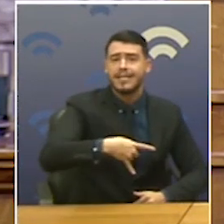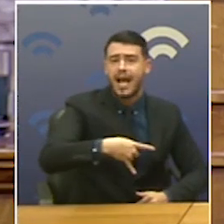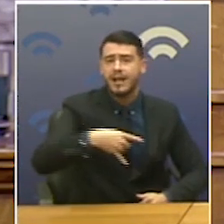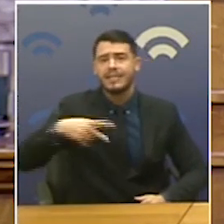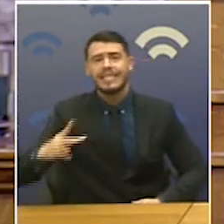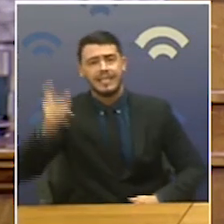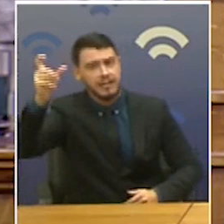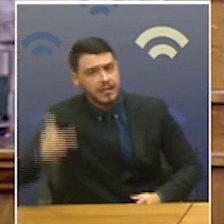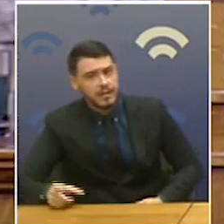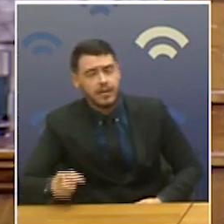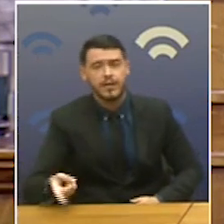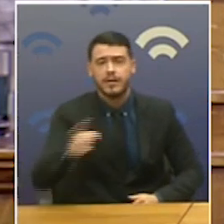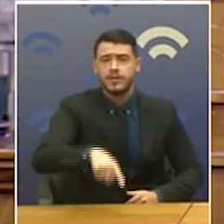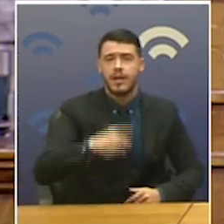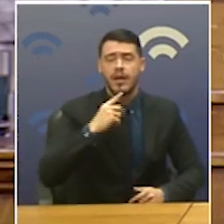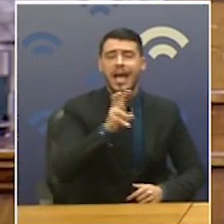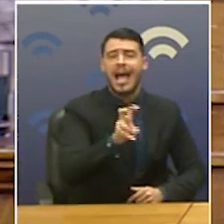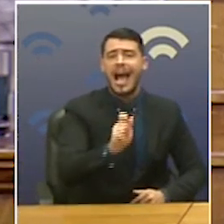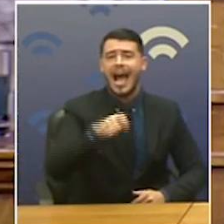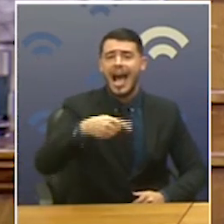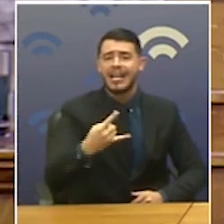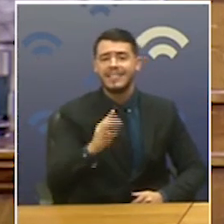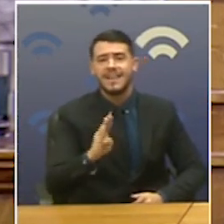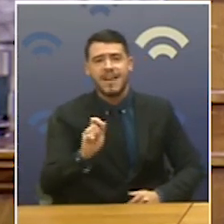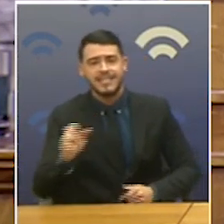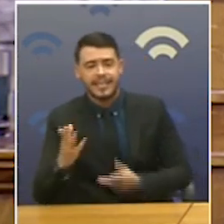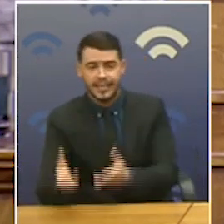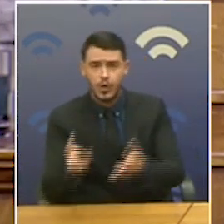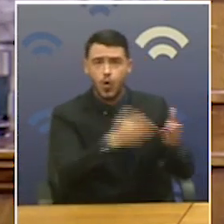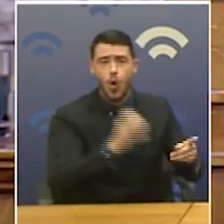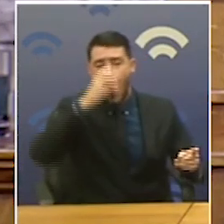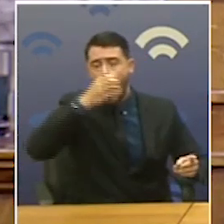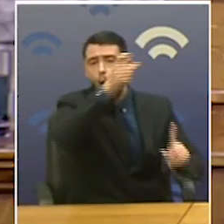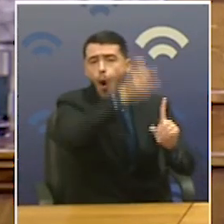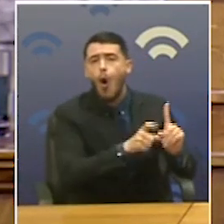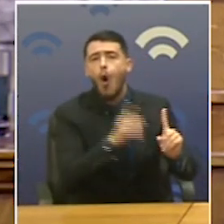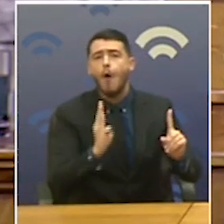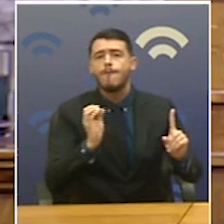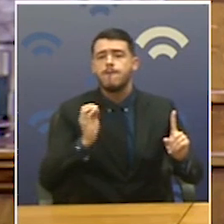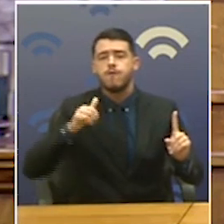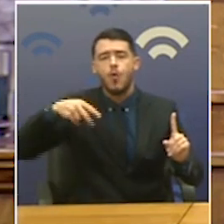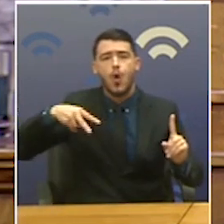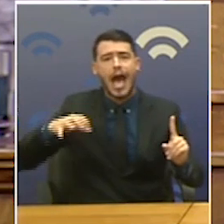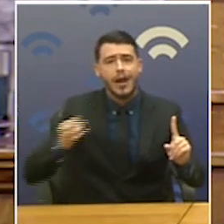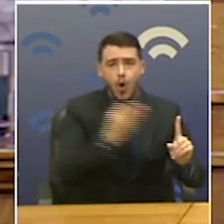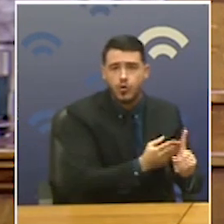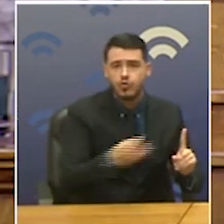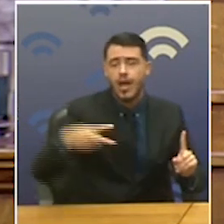Ευάνθης Χατζηβασιλείου, ο κύριος Βούλγαρος, ο κύριος Κωστής, κυρία Ευθυμίου, κυρία Βόγλη, κυρία